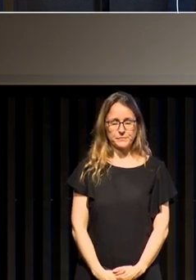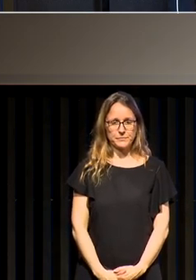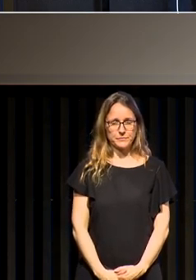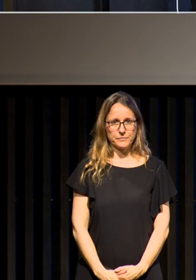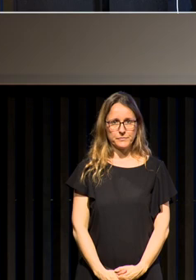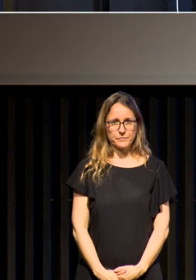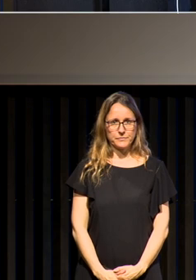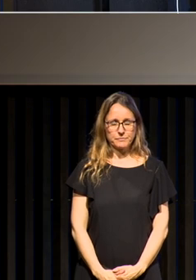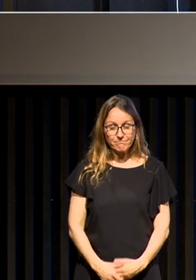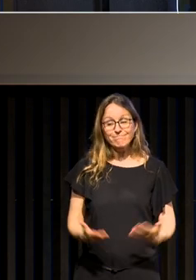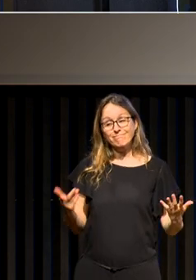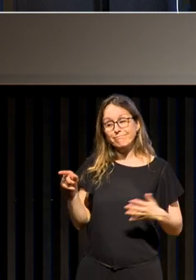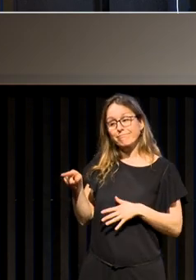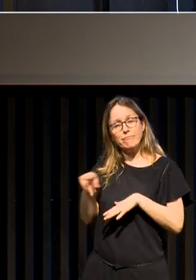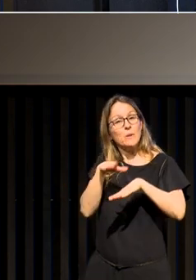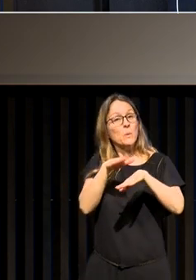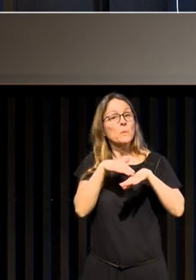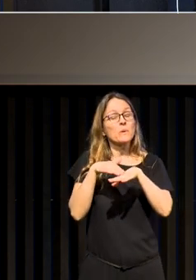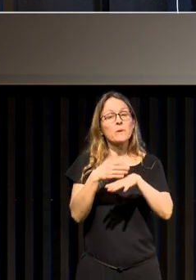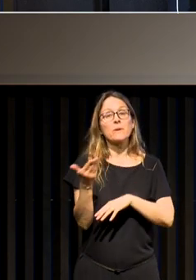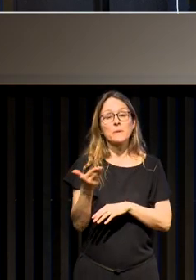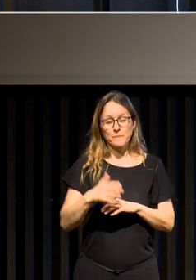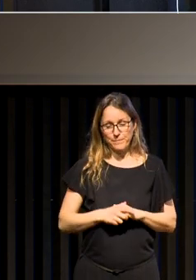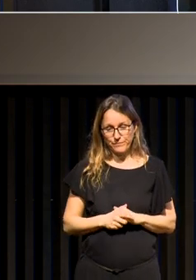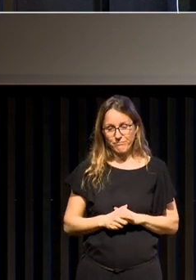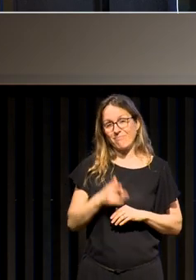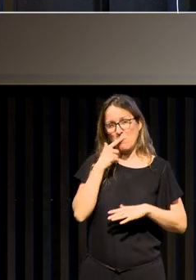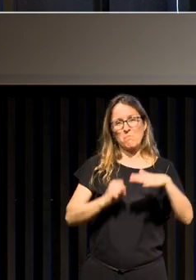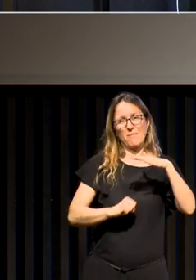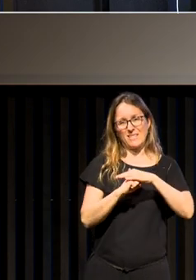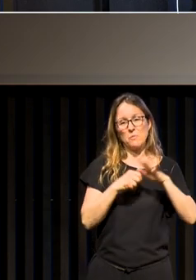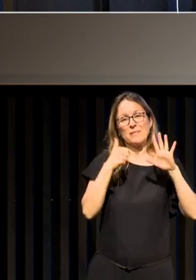D'où il recommande de ne faire maximum